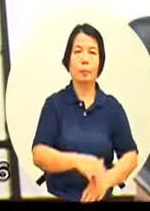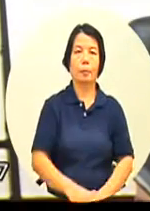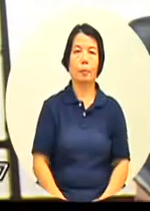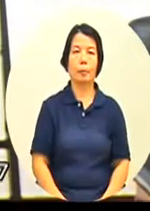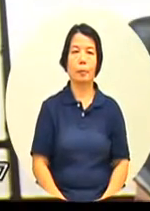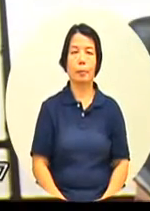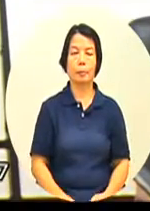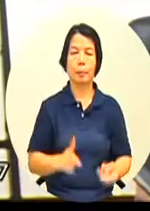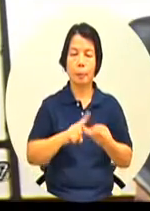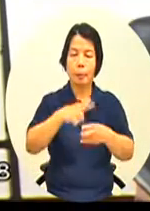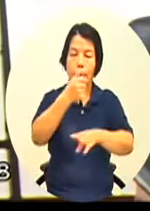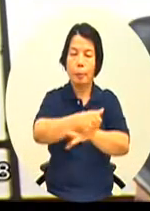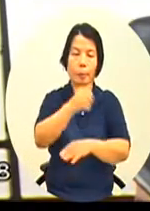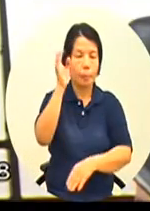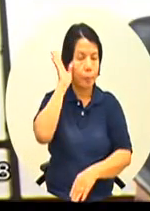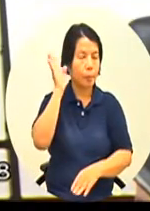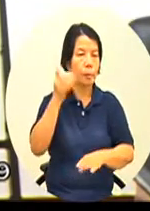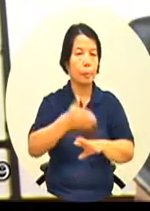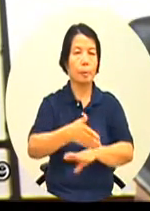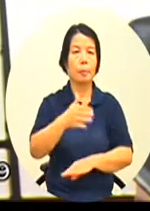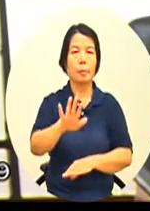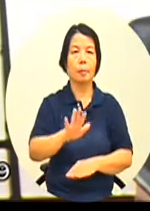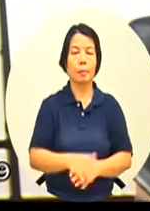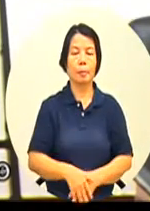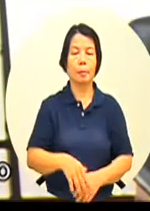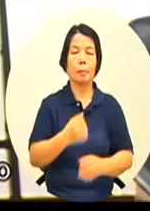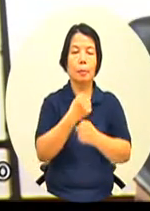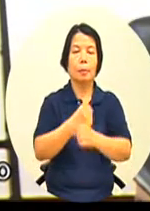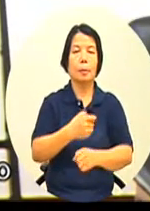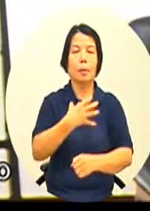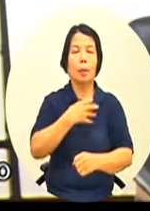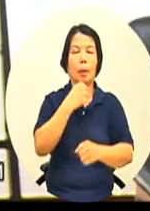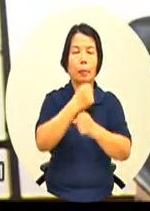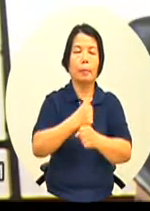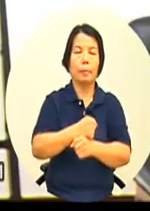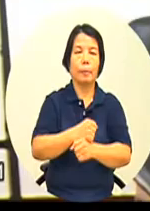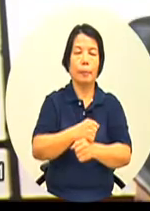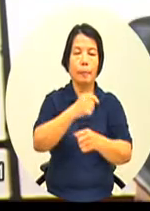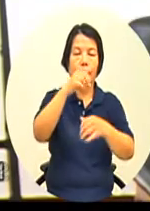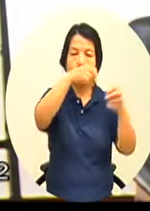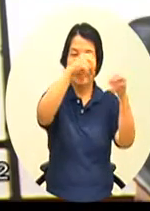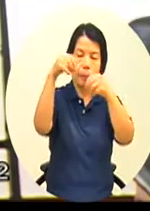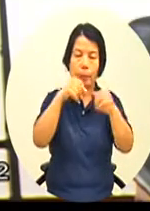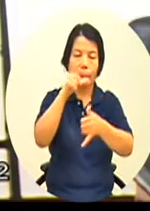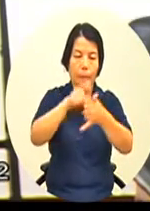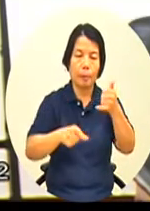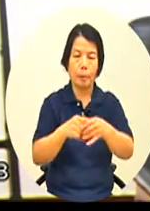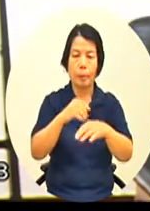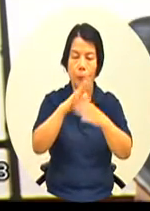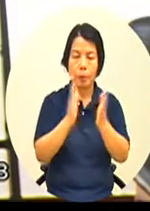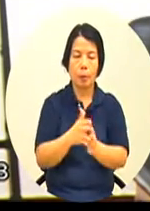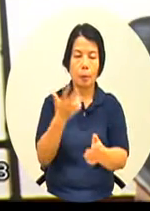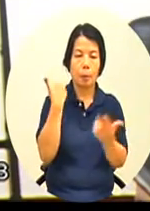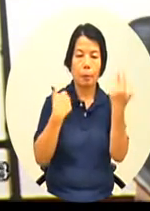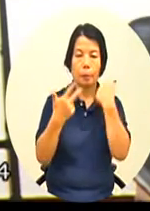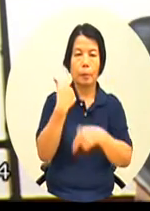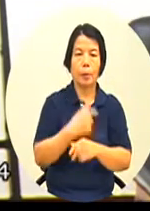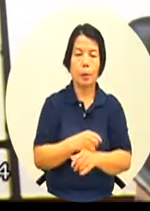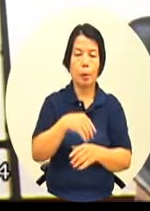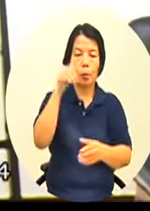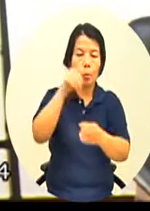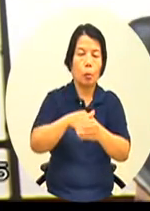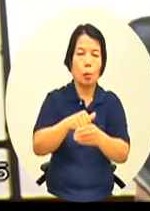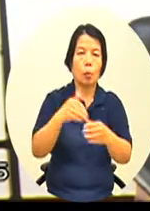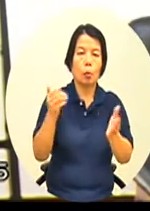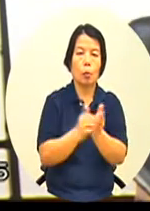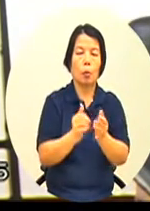都叫听到哈，其实哈马星通过的几个案子，因为好像上礼拜投票嘛。 对。 哈马星跟